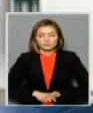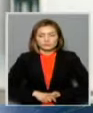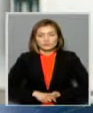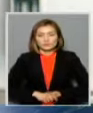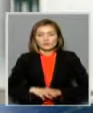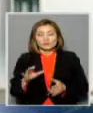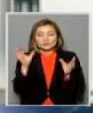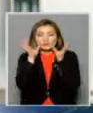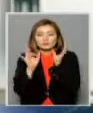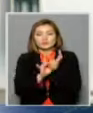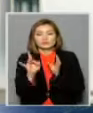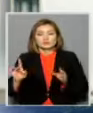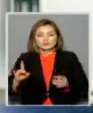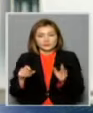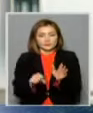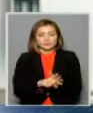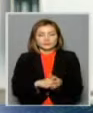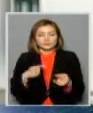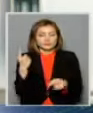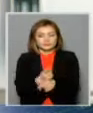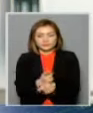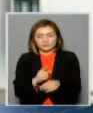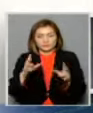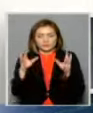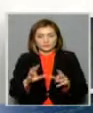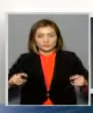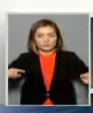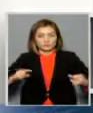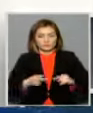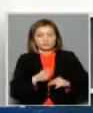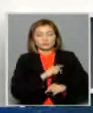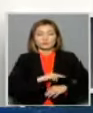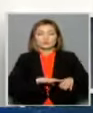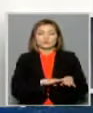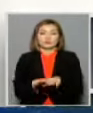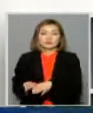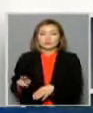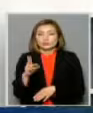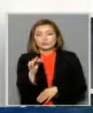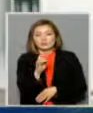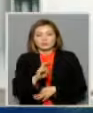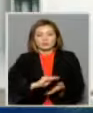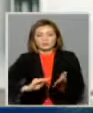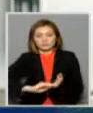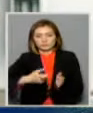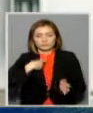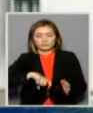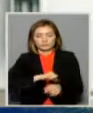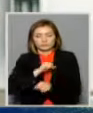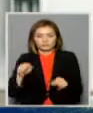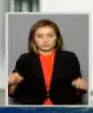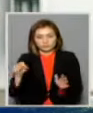В исламской религии суицид запрещен. Перед Божьим законом все люди равны. В Коране написано «Не убивайте